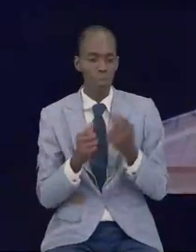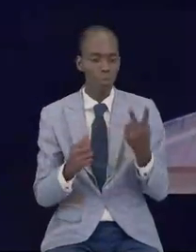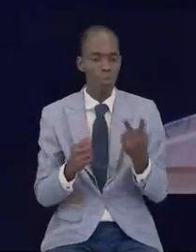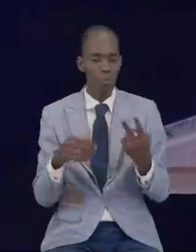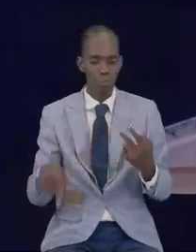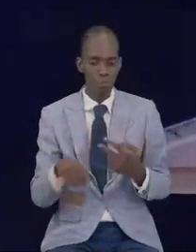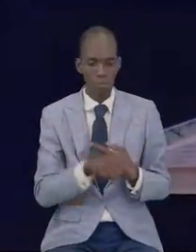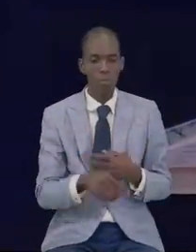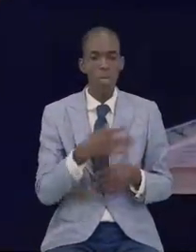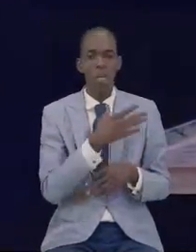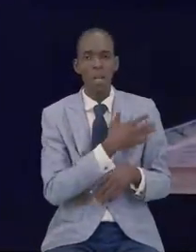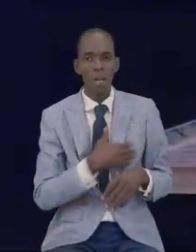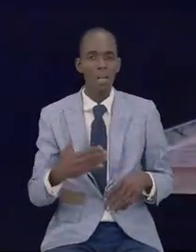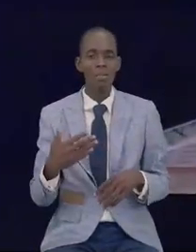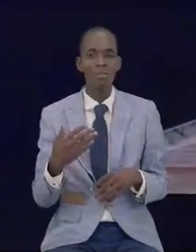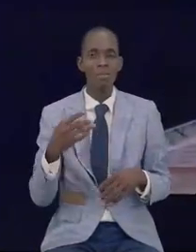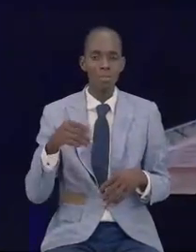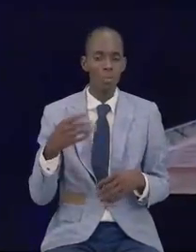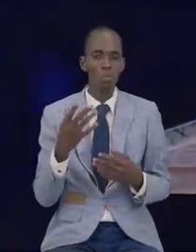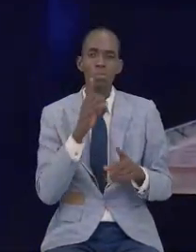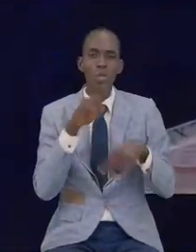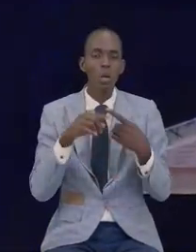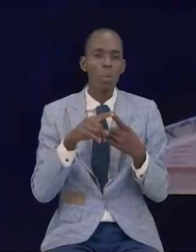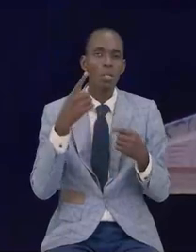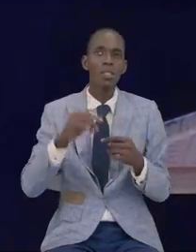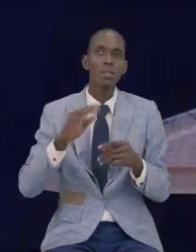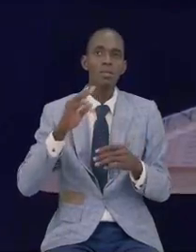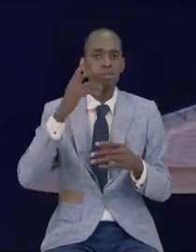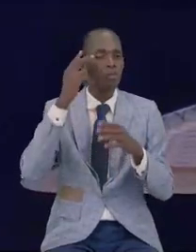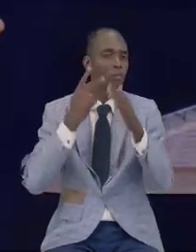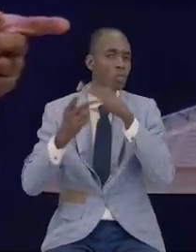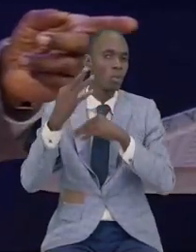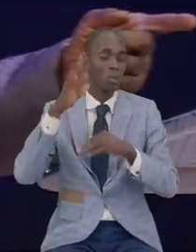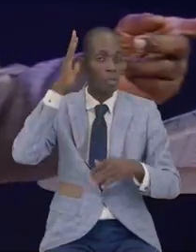l'Empire romain va suivre après tout. Voyons le verset